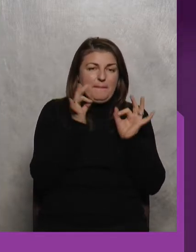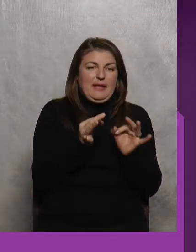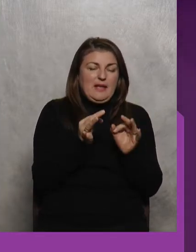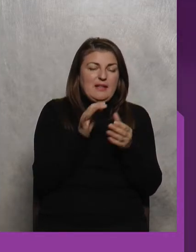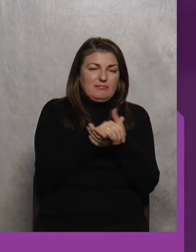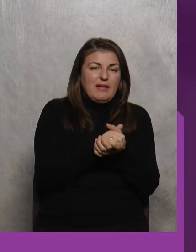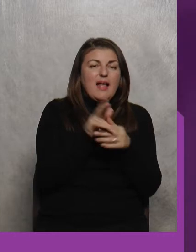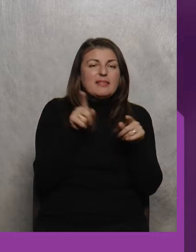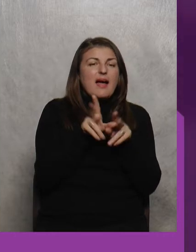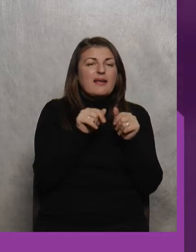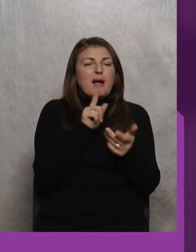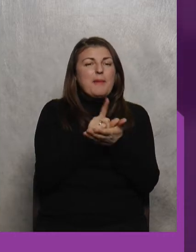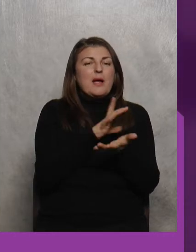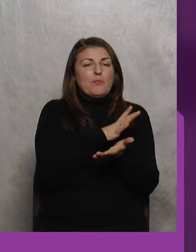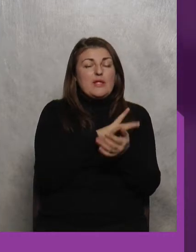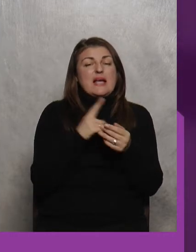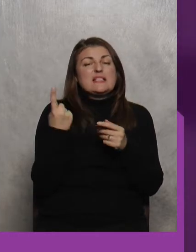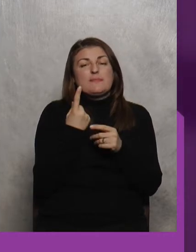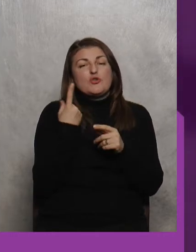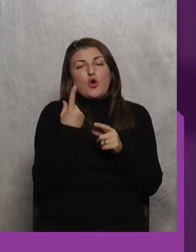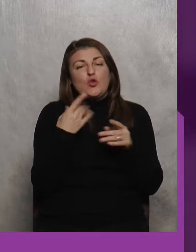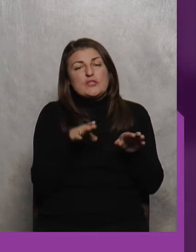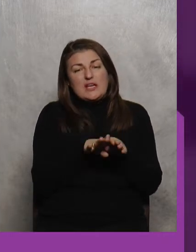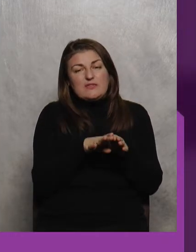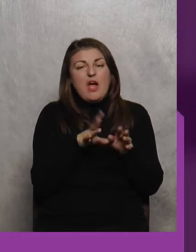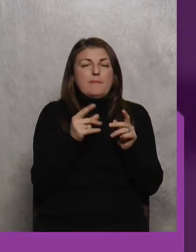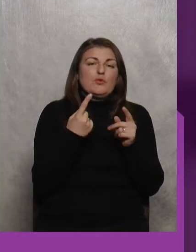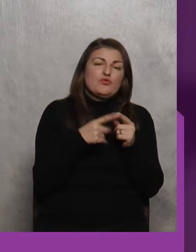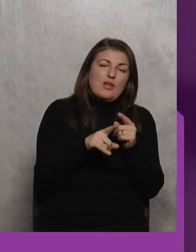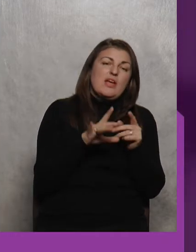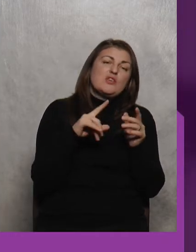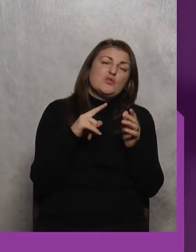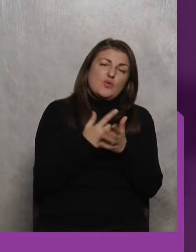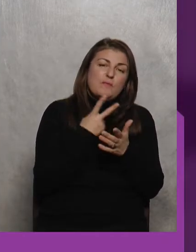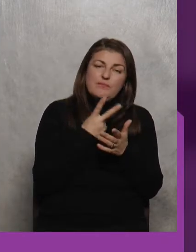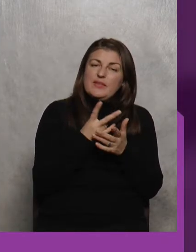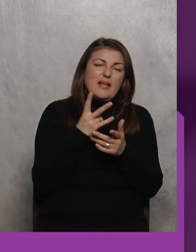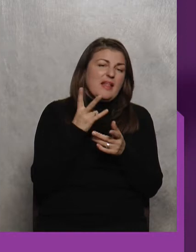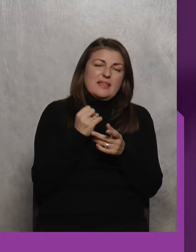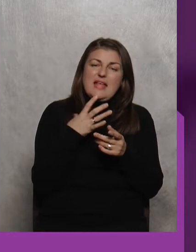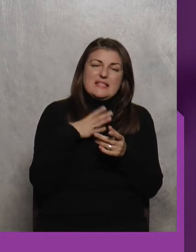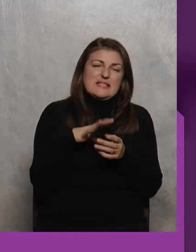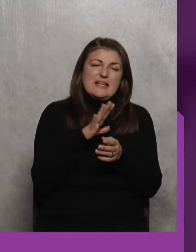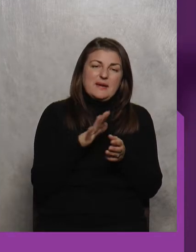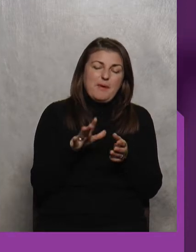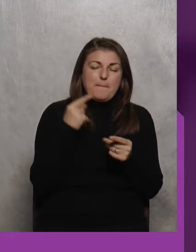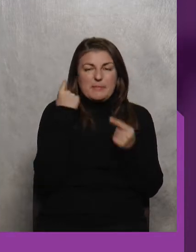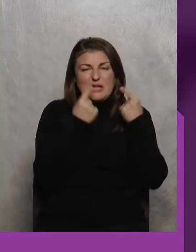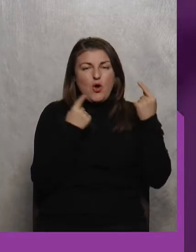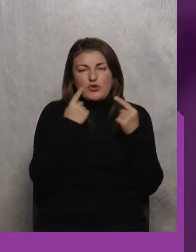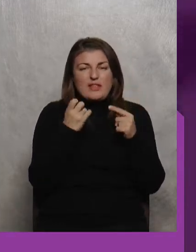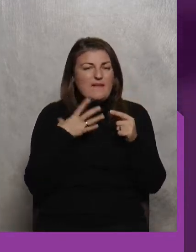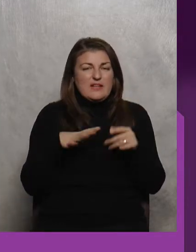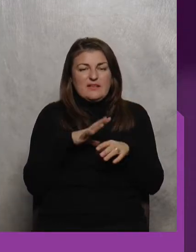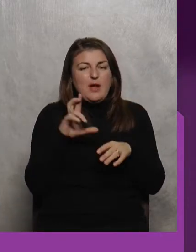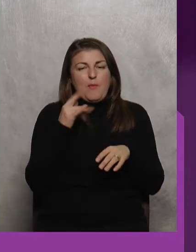так, як має бути. Спершу одного закриває суддя, потім іншого. І знову не стримав, психологічно не